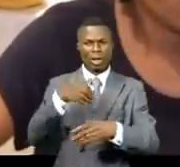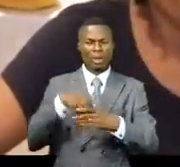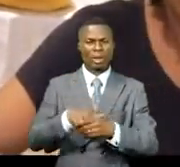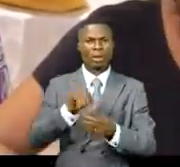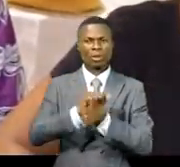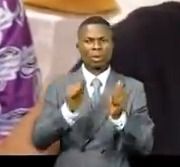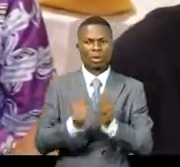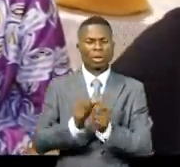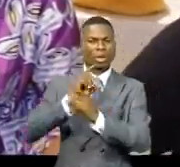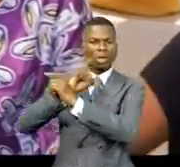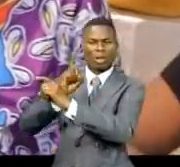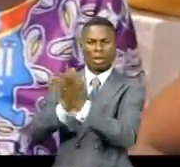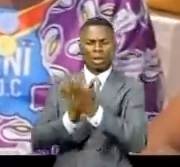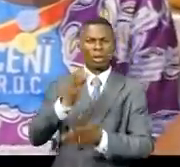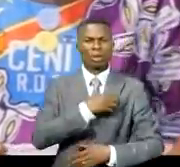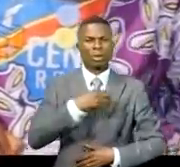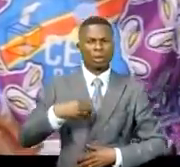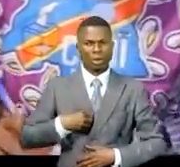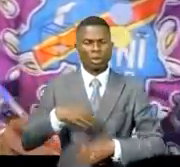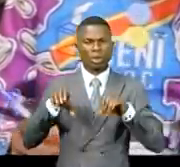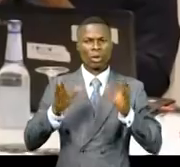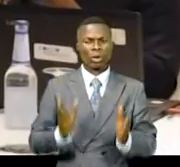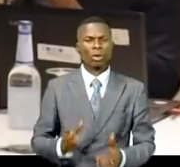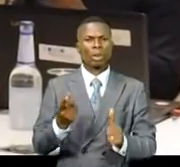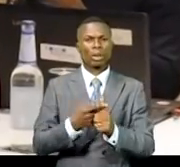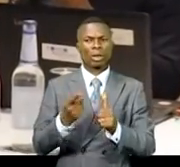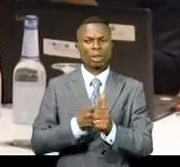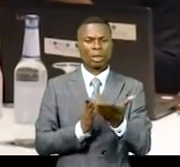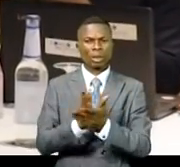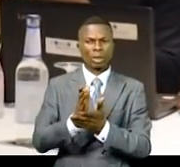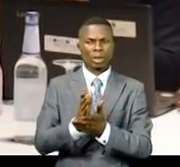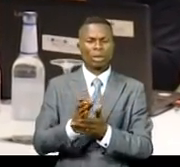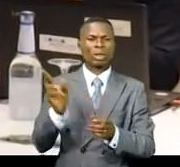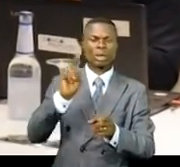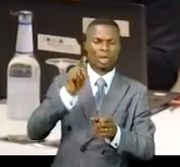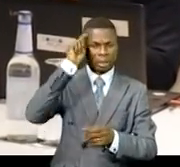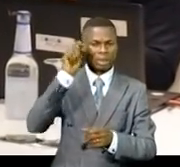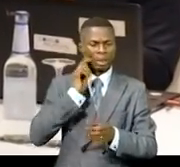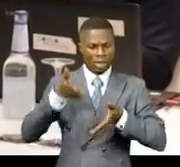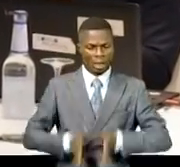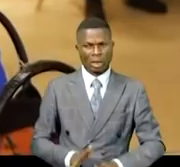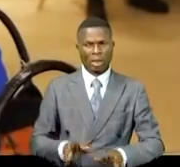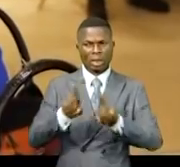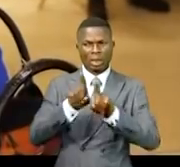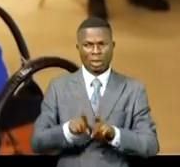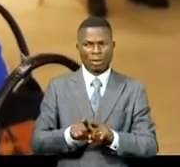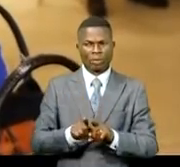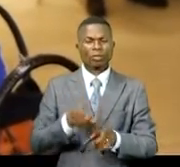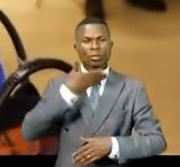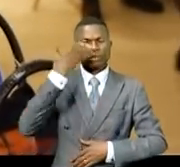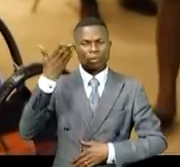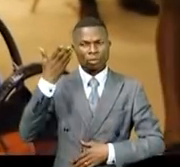cadre de la protection des droits des femmes congolaises, notamment le droit sexuel et reproductif, suivant l'esprit